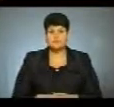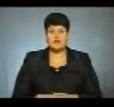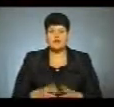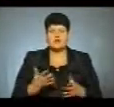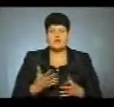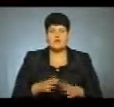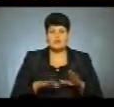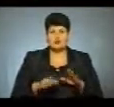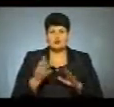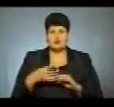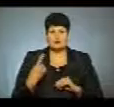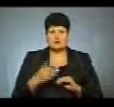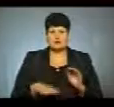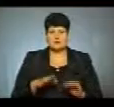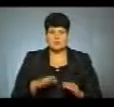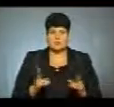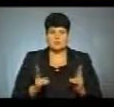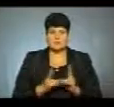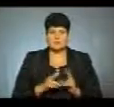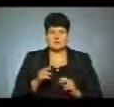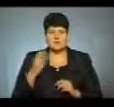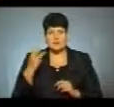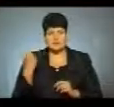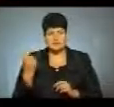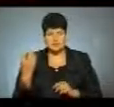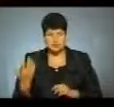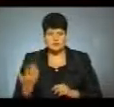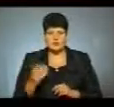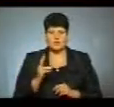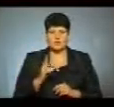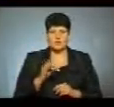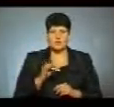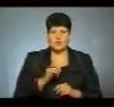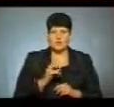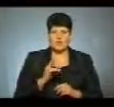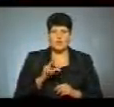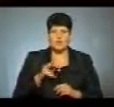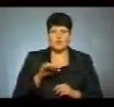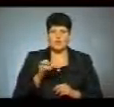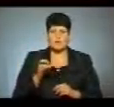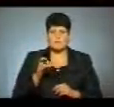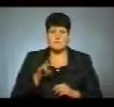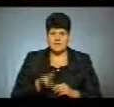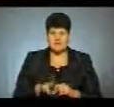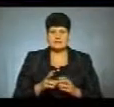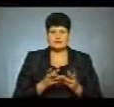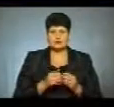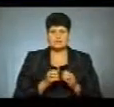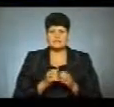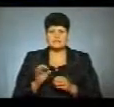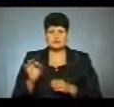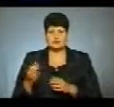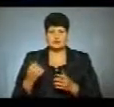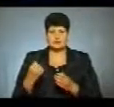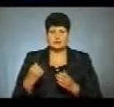категорії 41 кілограм зійшлися Роман Прогнак з Хмельницького та Владислав Курелюк з Коломиї. З рахунком 10-0 перемогу здобув